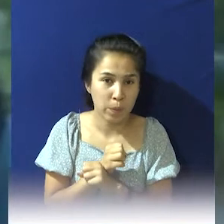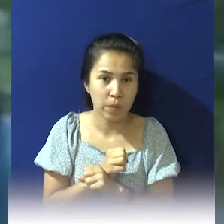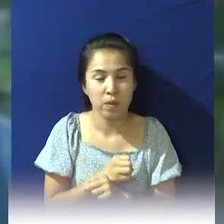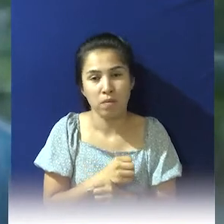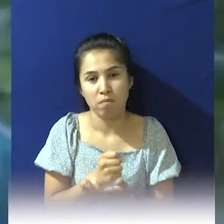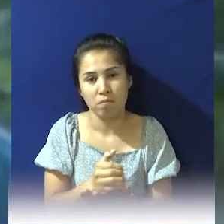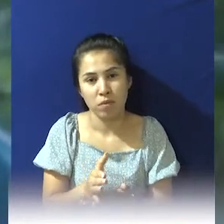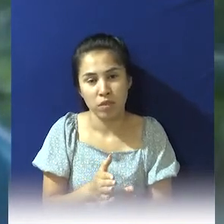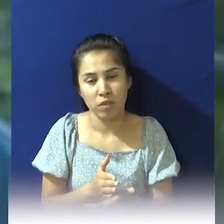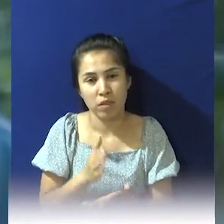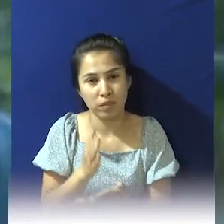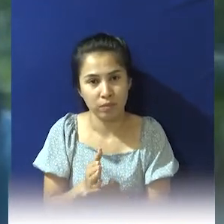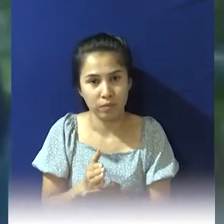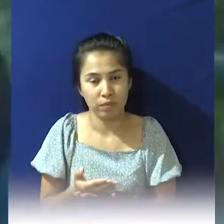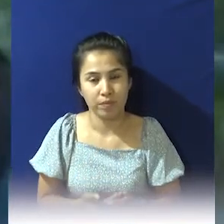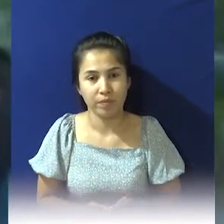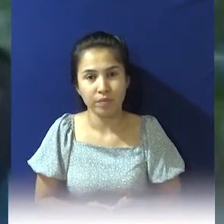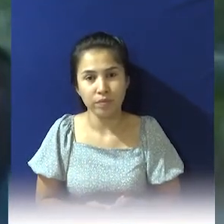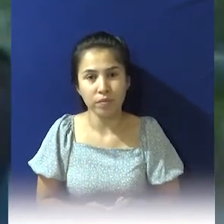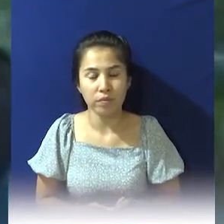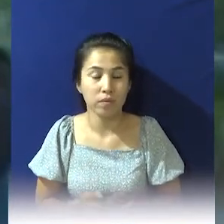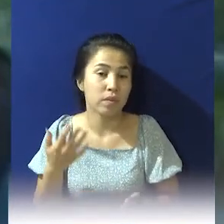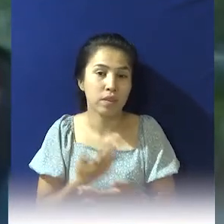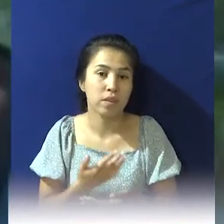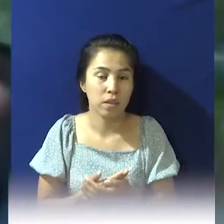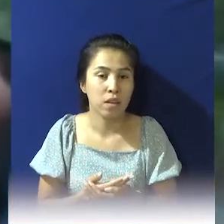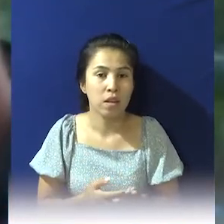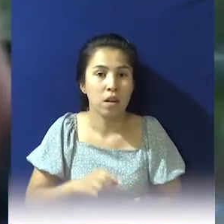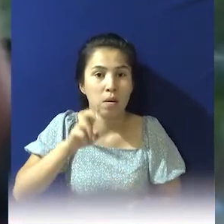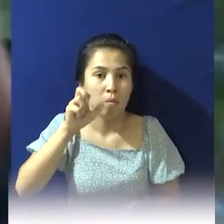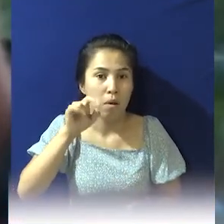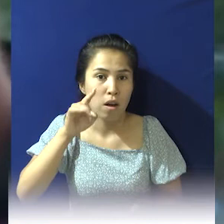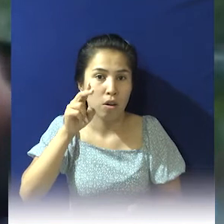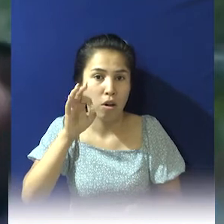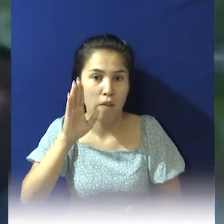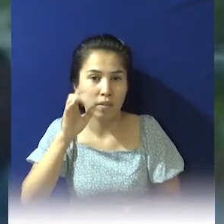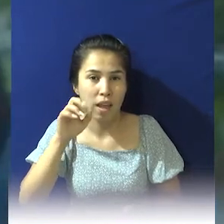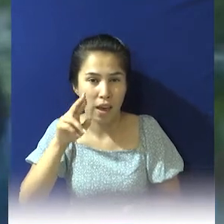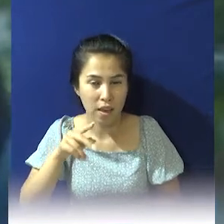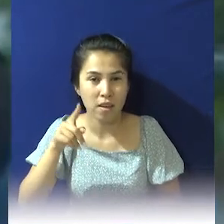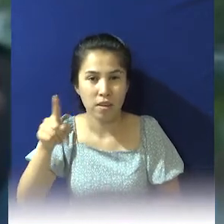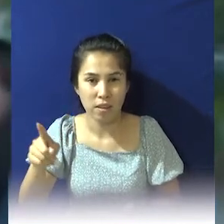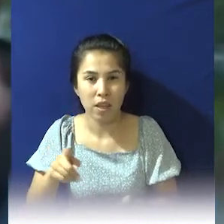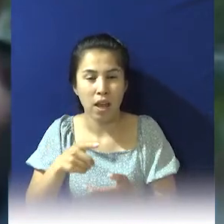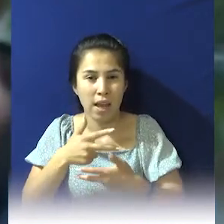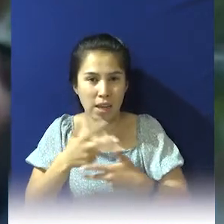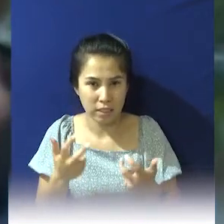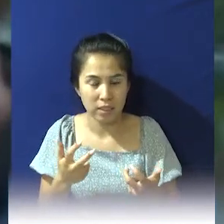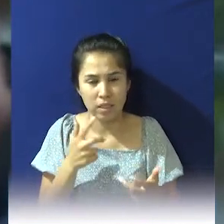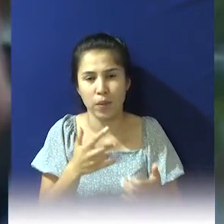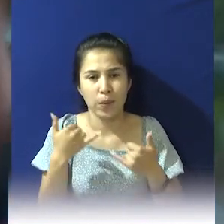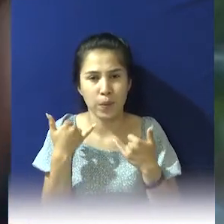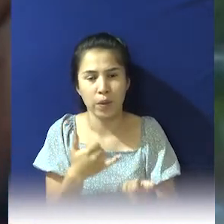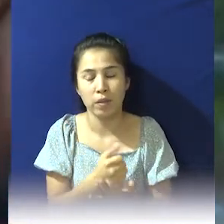получается, жильцам сейчас, я уже, как было говорено, мы посчитаем сейчас все затраты на текущие работы, то есть это установка забора с